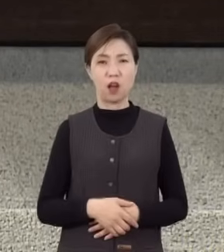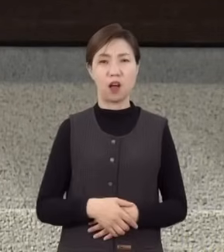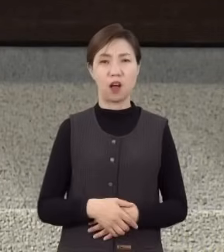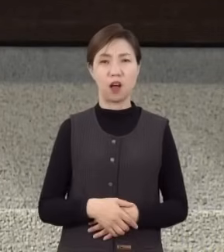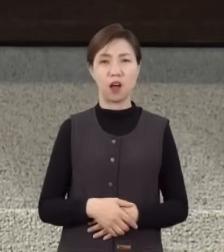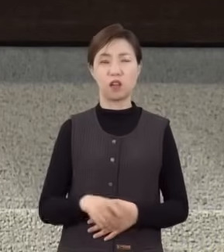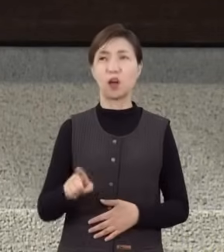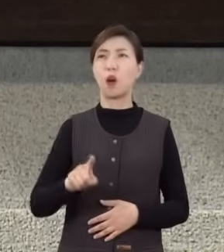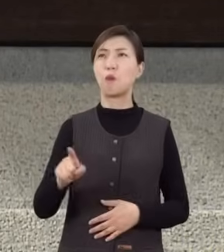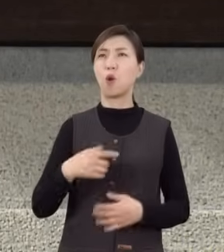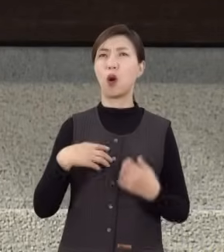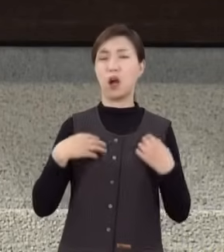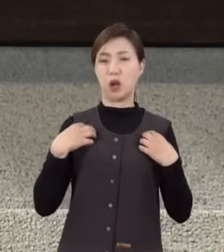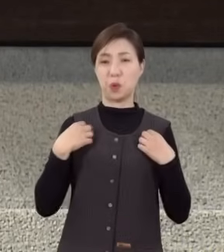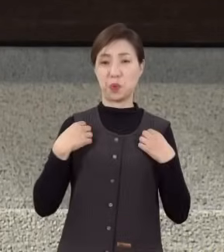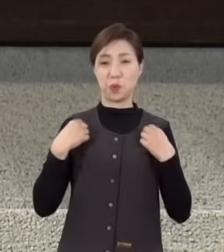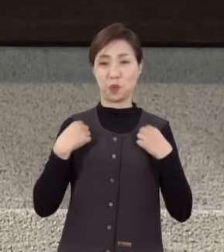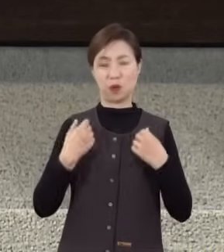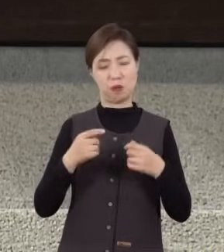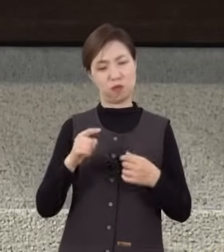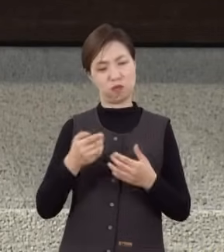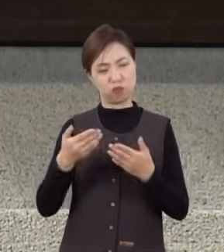생각? 나눠주지.